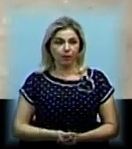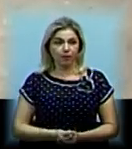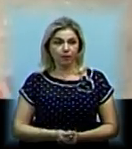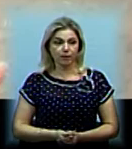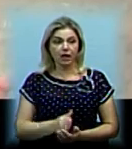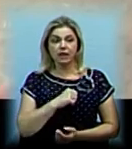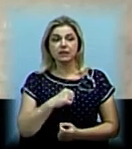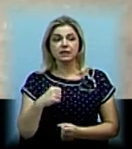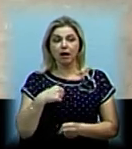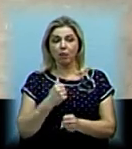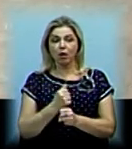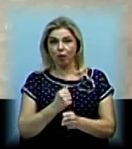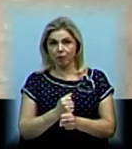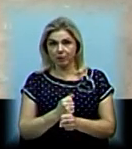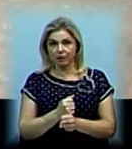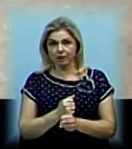саморобне